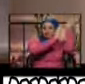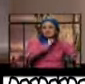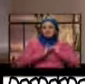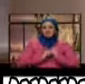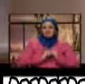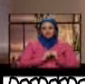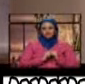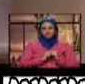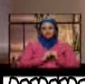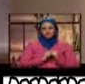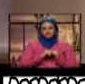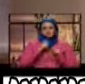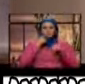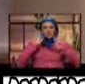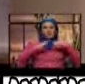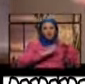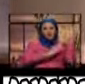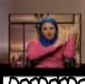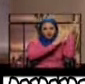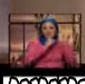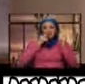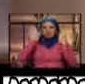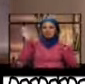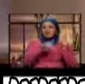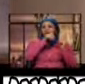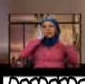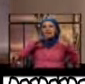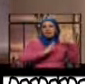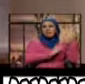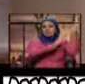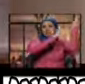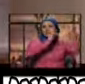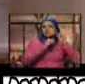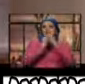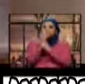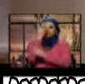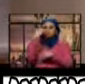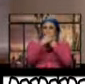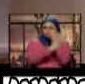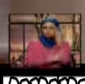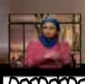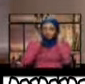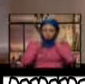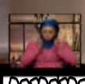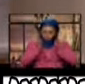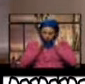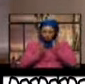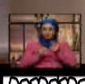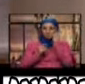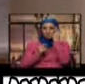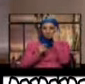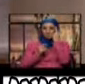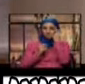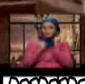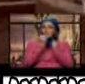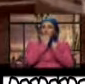ما دخلت الجنة إلا وسمعت دبيبا عليك فيها. قال ما توضأت وضوءا إلا وصليت به ركعتين يا رسول الله، وما أحدثت ذنبا